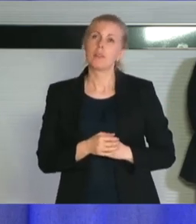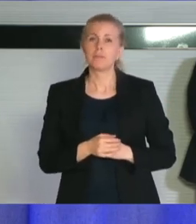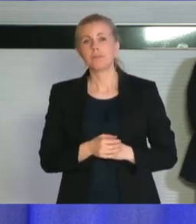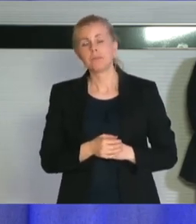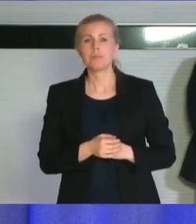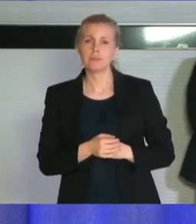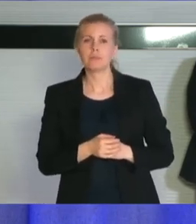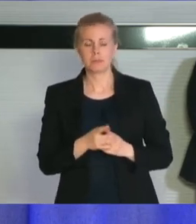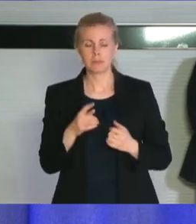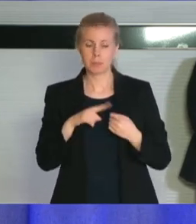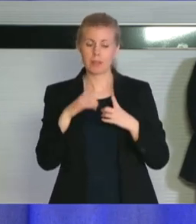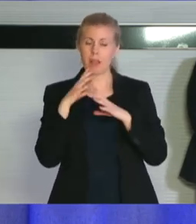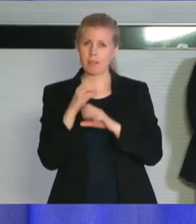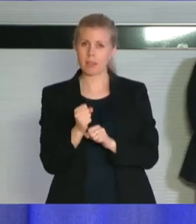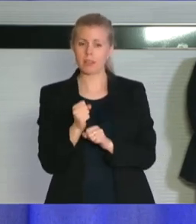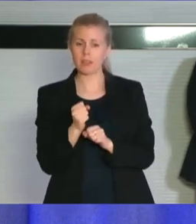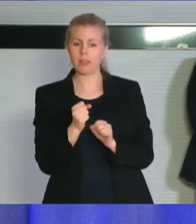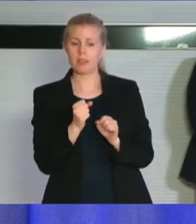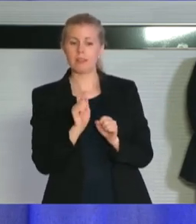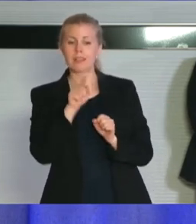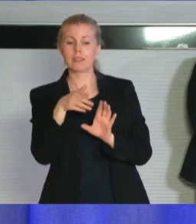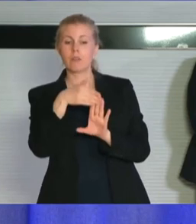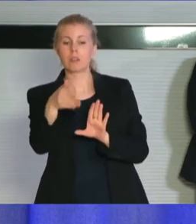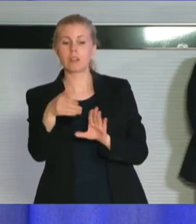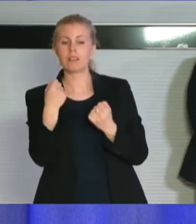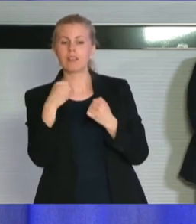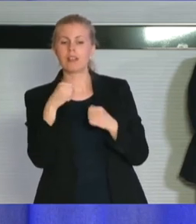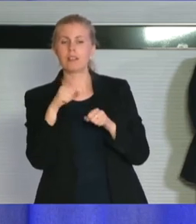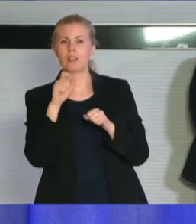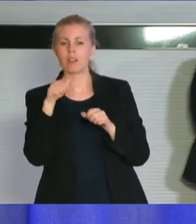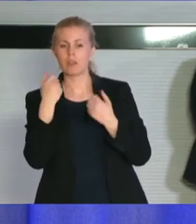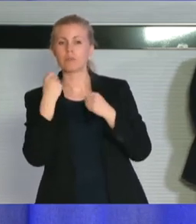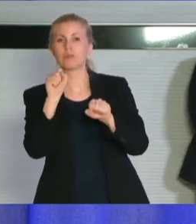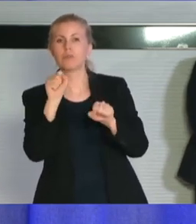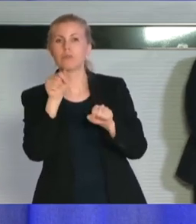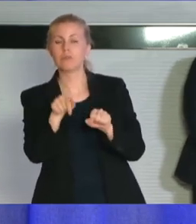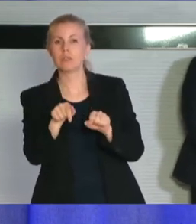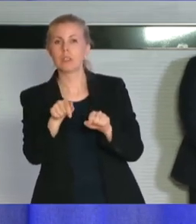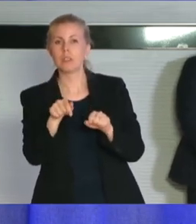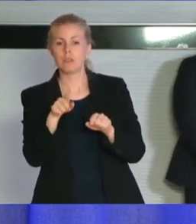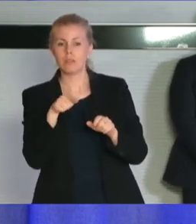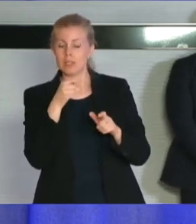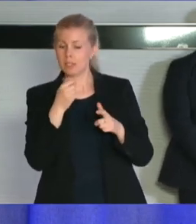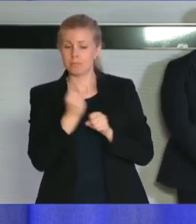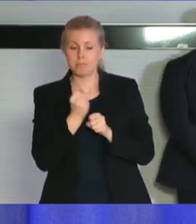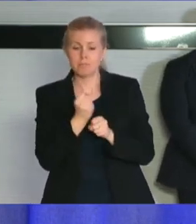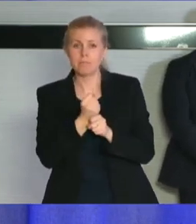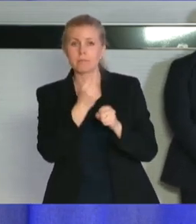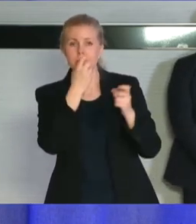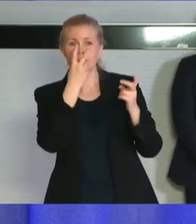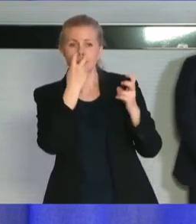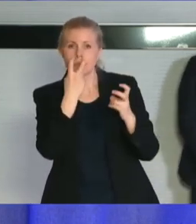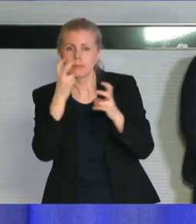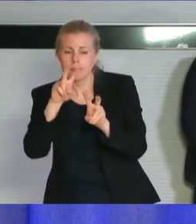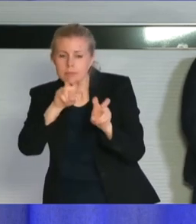så vil det jo da være avhengig av at i neste fase, hva slags tiltak kan vi da sette i gang? Og vi jobber jo med ulike tiltak som gjør at vi kan bli bedre på sporing, bedre på